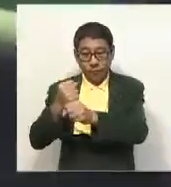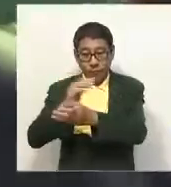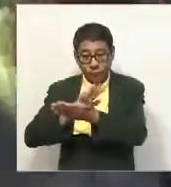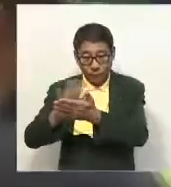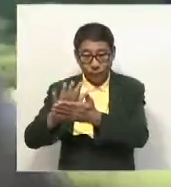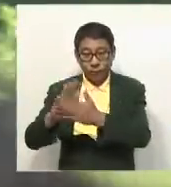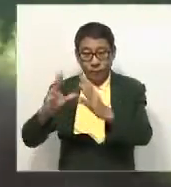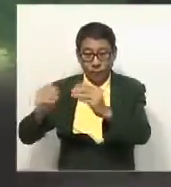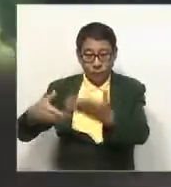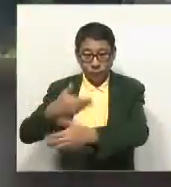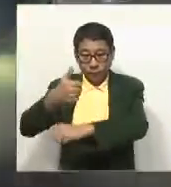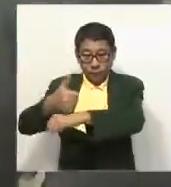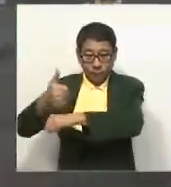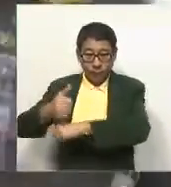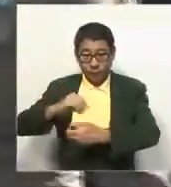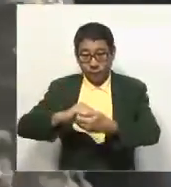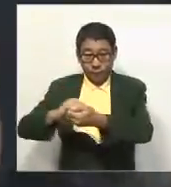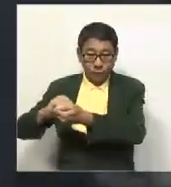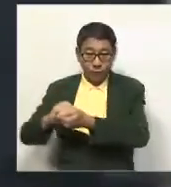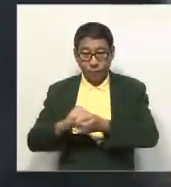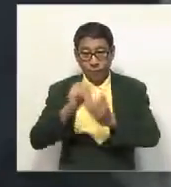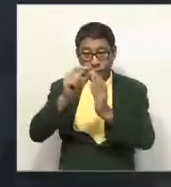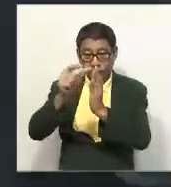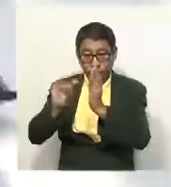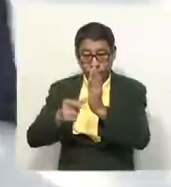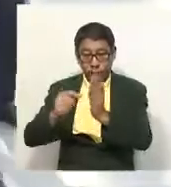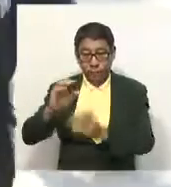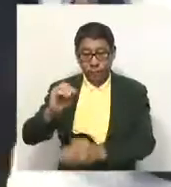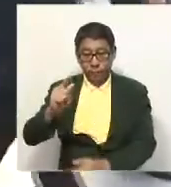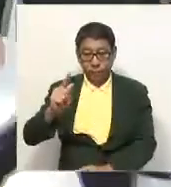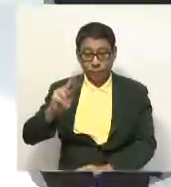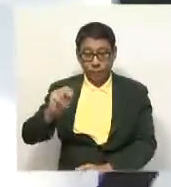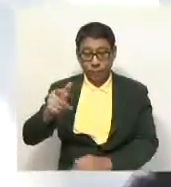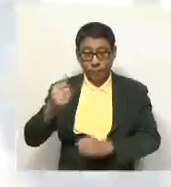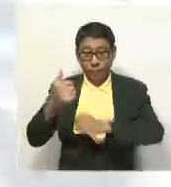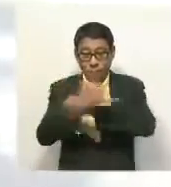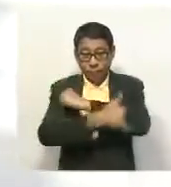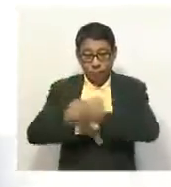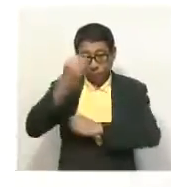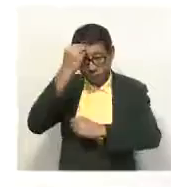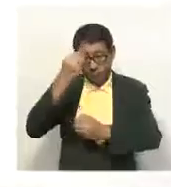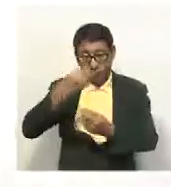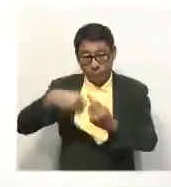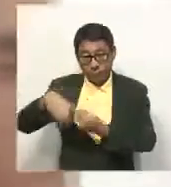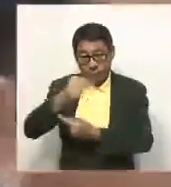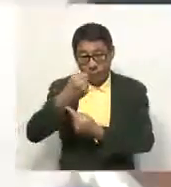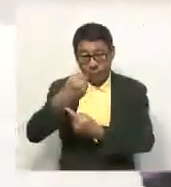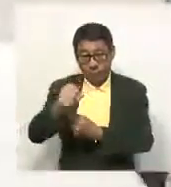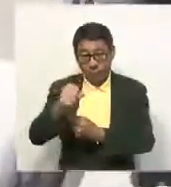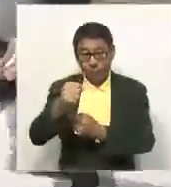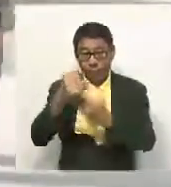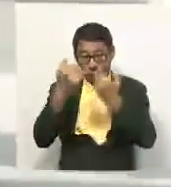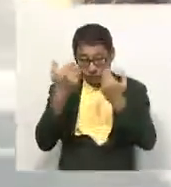กิจการประชุมผู้นำกรอบความร่วมมือลุ่มน้ำโขงกับประเทศญี่ปุ่นครั้งที่10ก็จัดขึ้นที่ญี่ปุ่นนะ